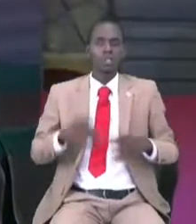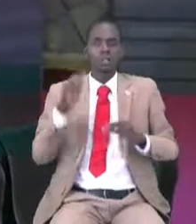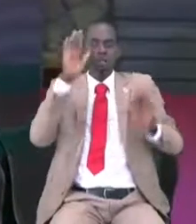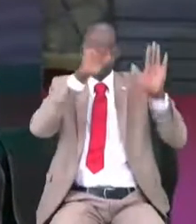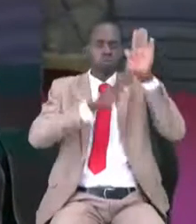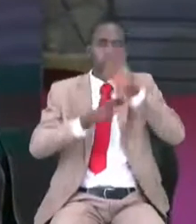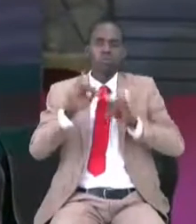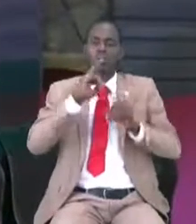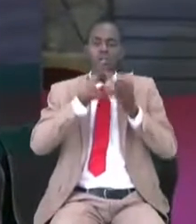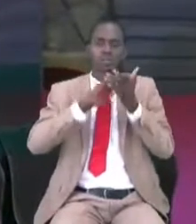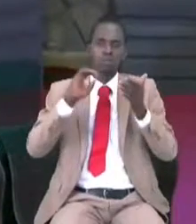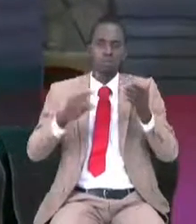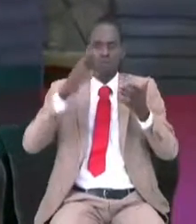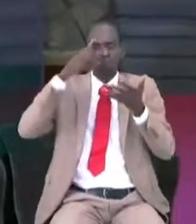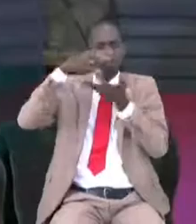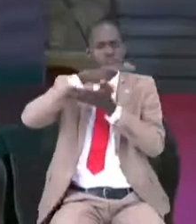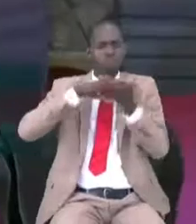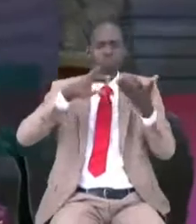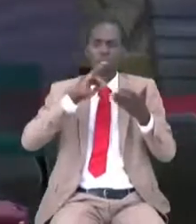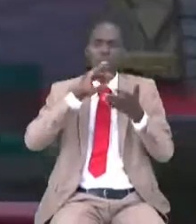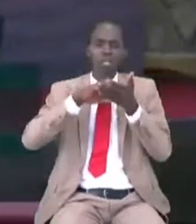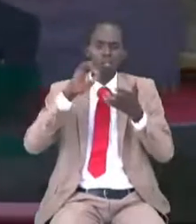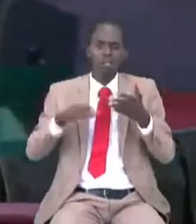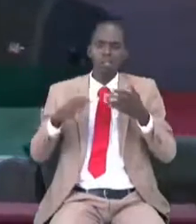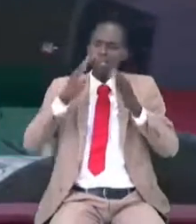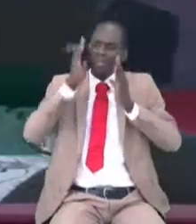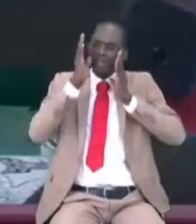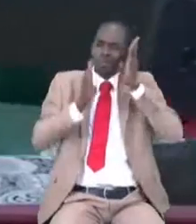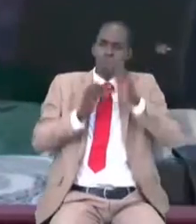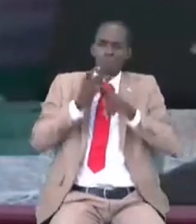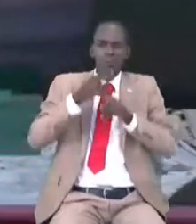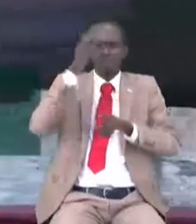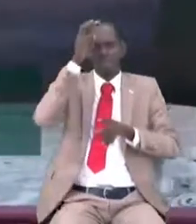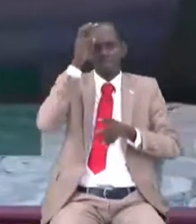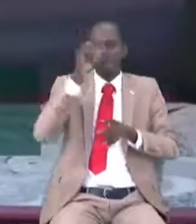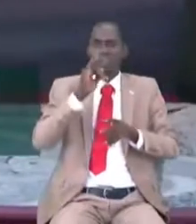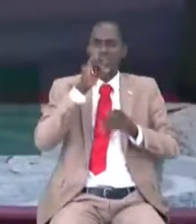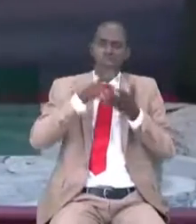La condamnation n'est plus là. Maintenant, nous possédons la paix de Christ.